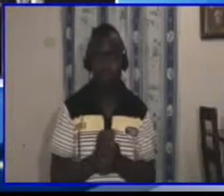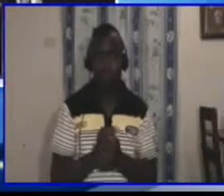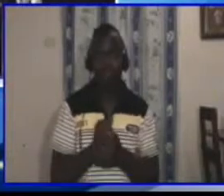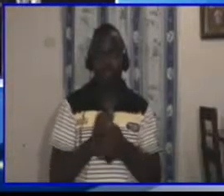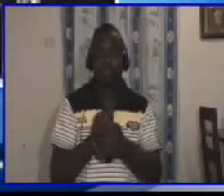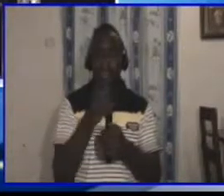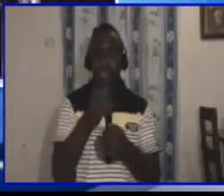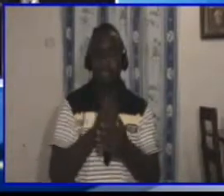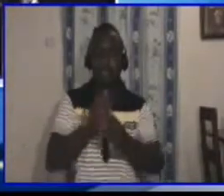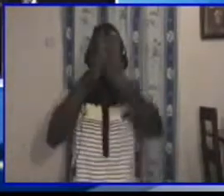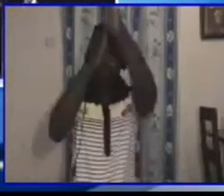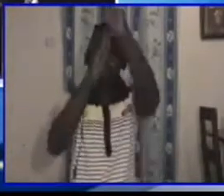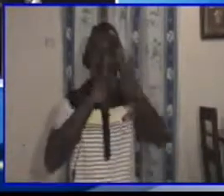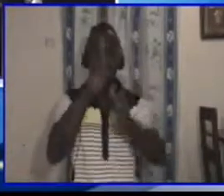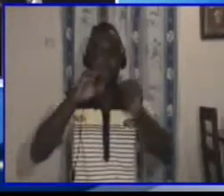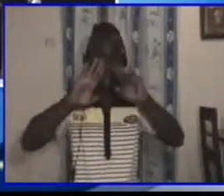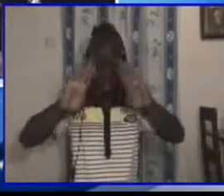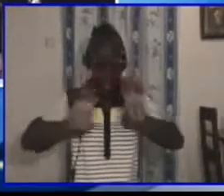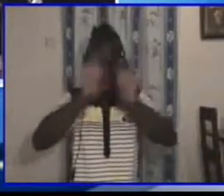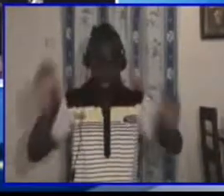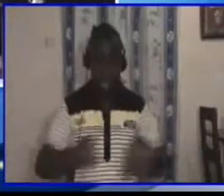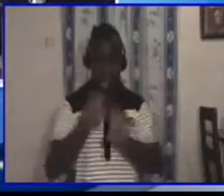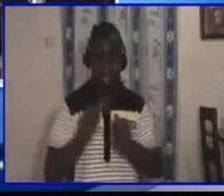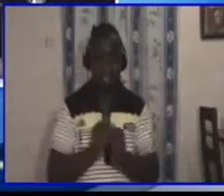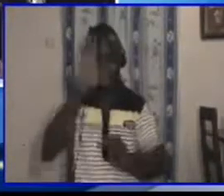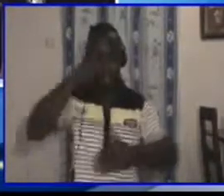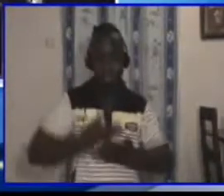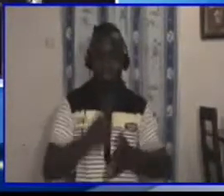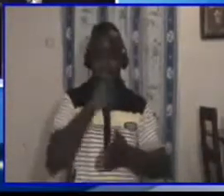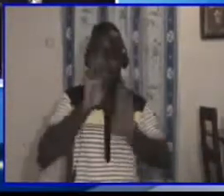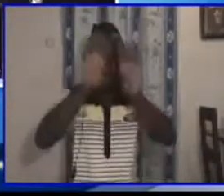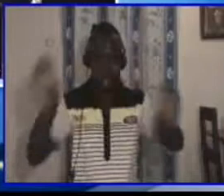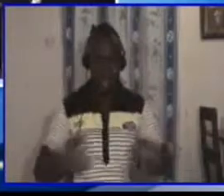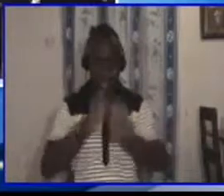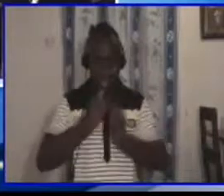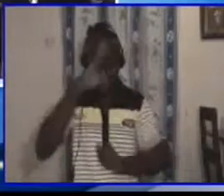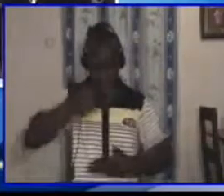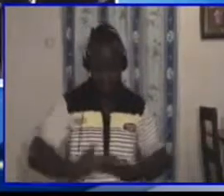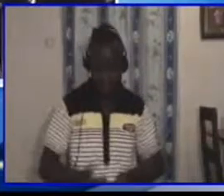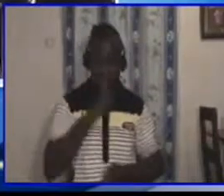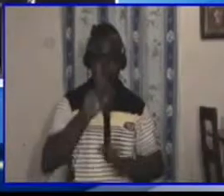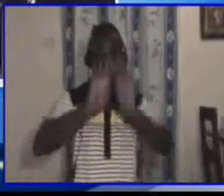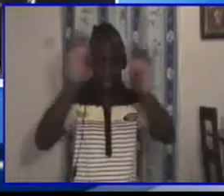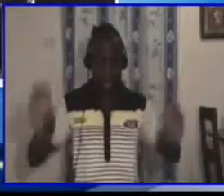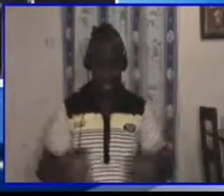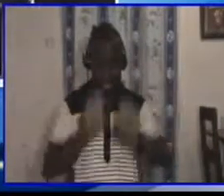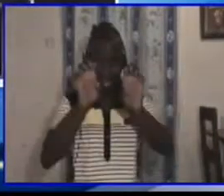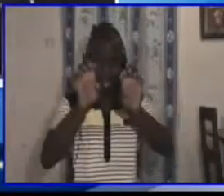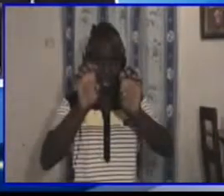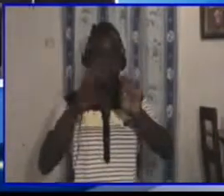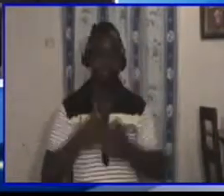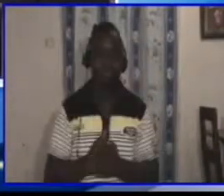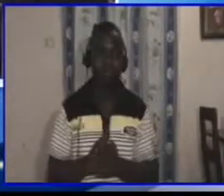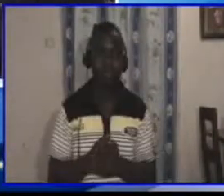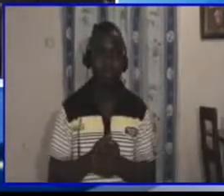la dichiarazione che il padre è eterno e il figlio è eterno lo spirito santo